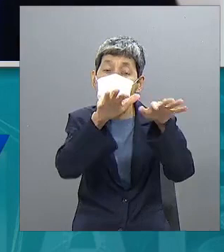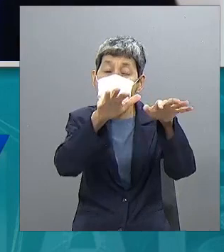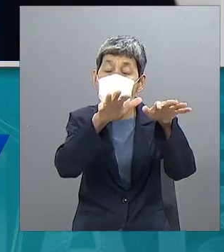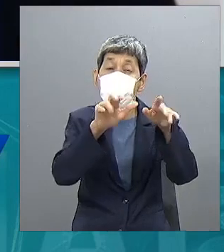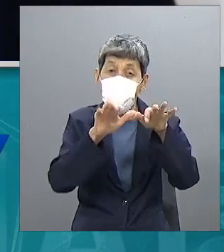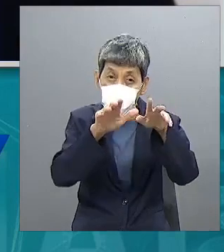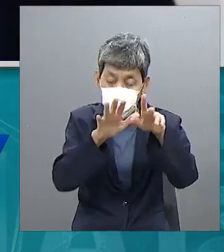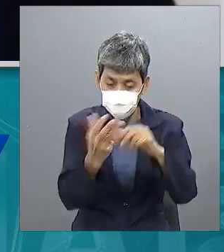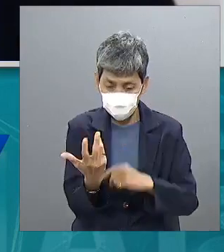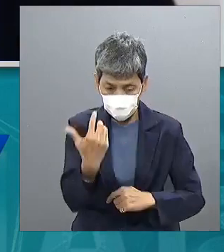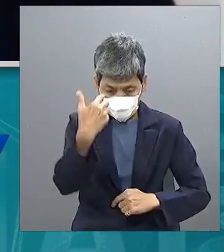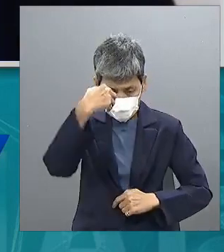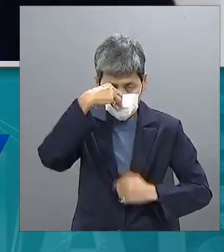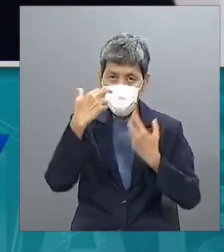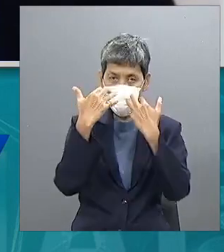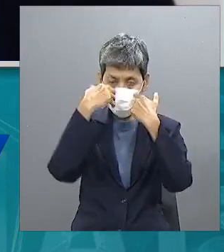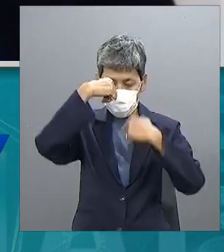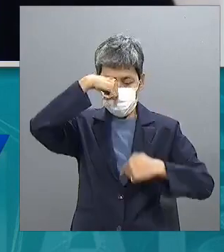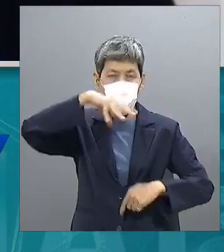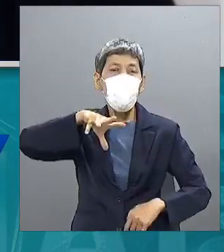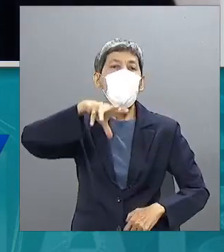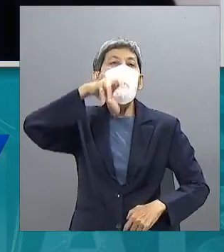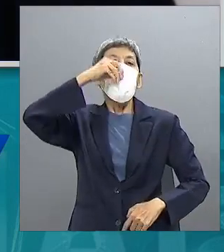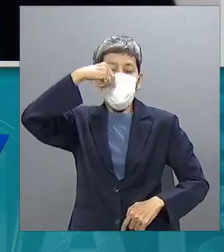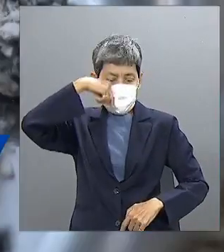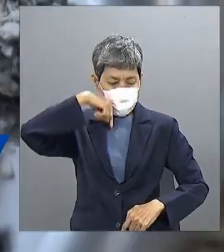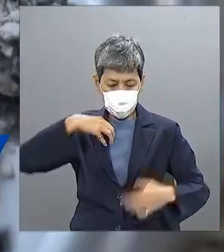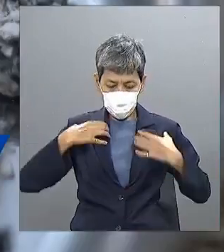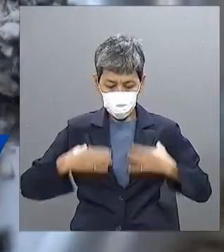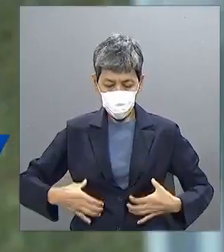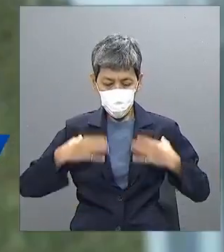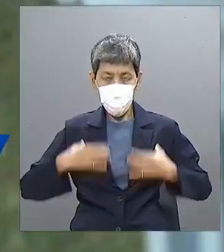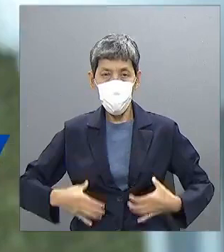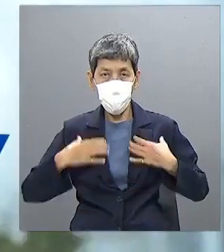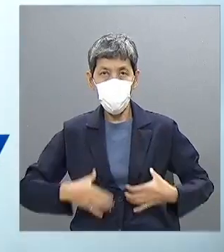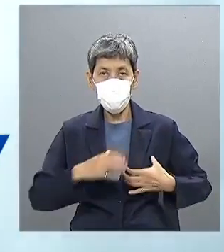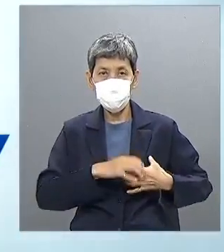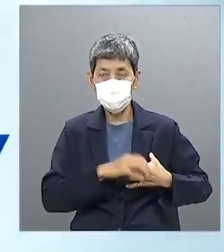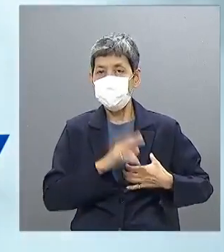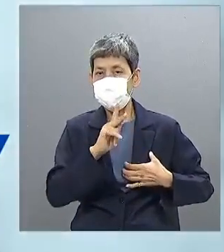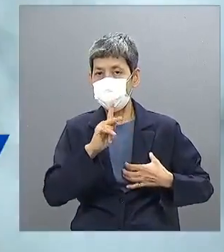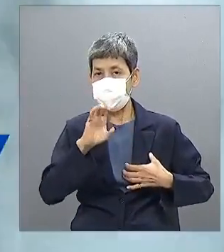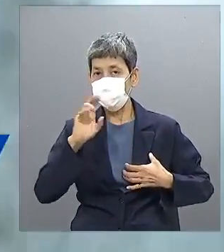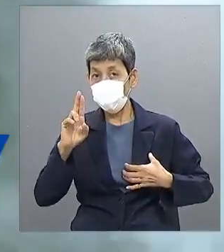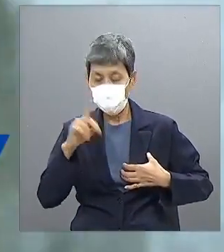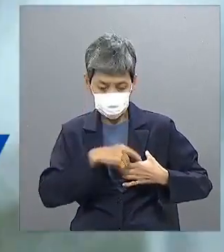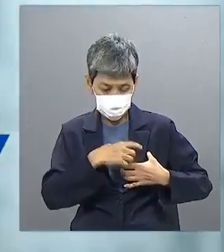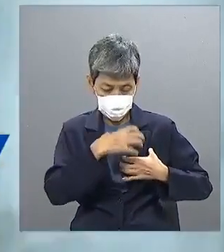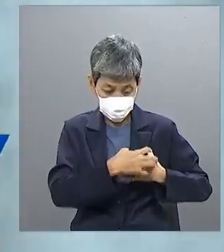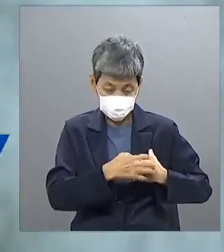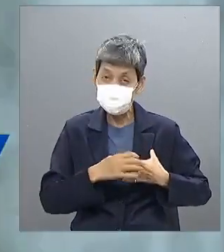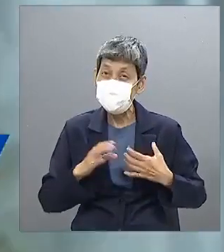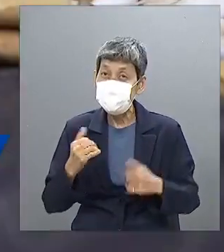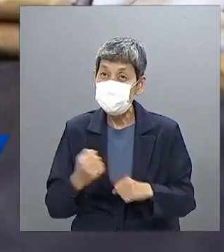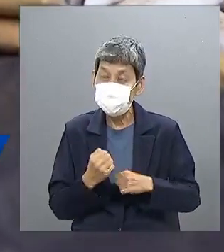สิ่งที่เขาเรียกว่าเป็นเหมือนกับคล้ายๆเป็นโปรตีนในปอดนะครับที่เขาเรียกว่าเจซีทูว์ให้โปรตีนตัวนี้นะครับมันจะทำหน้าที่ในการไปรับ